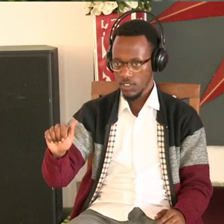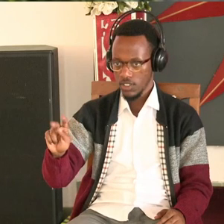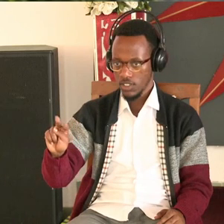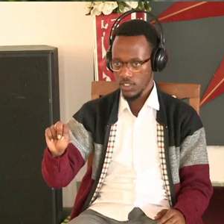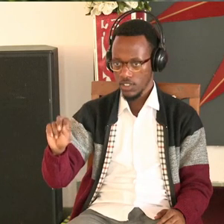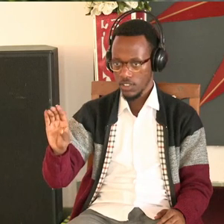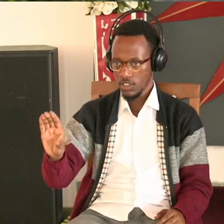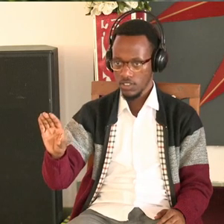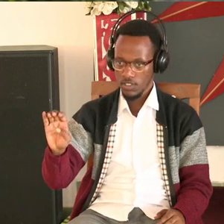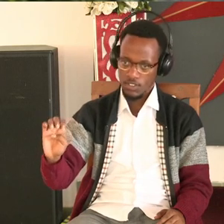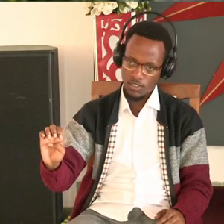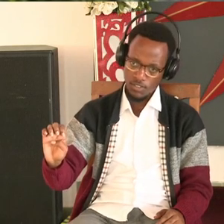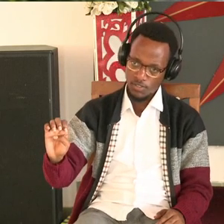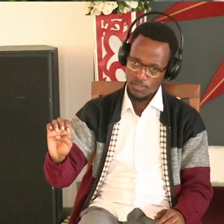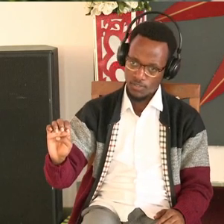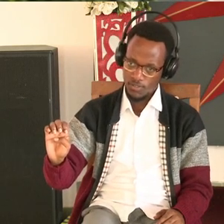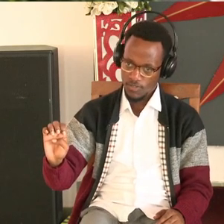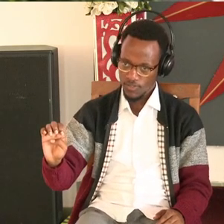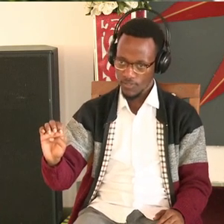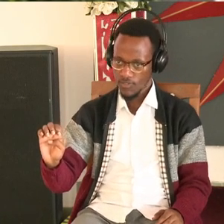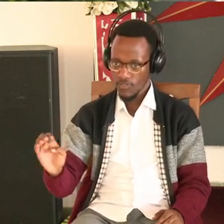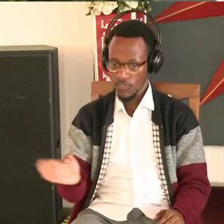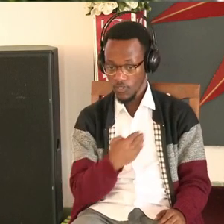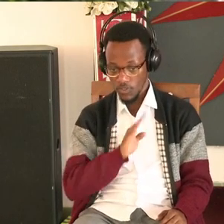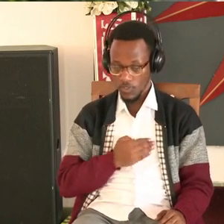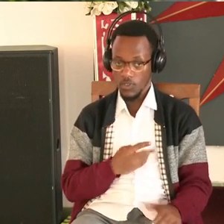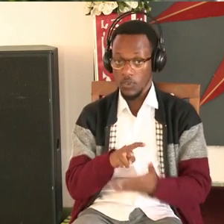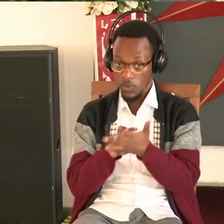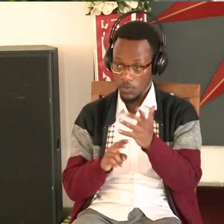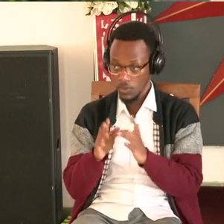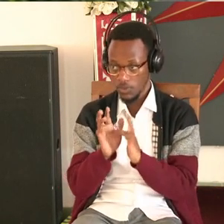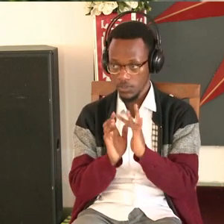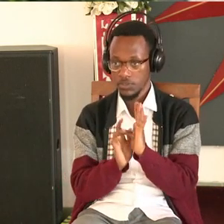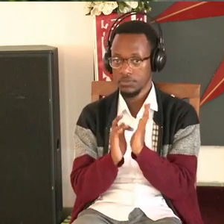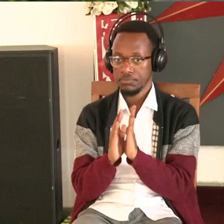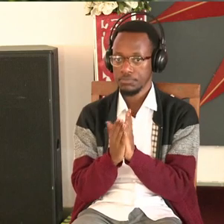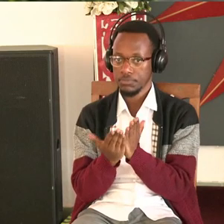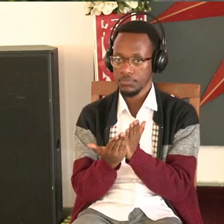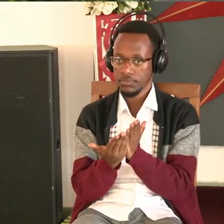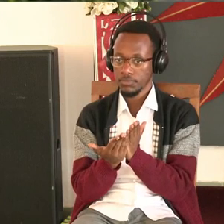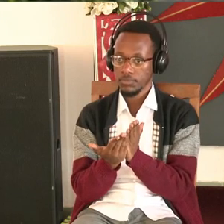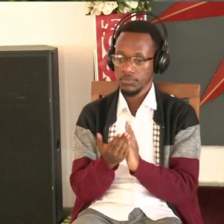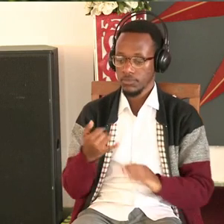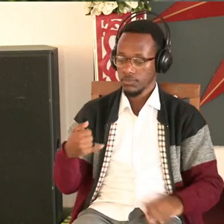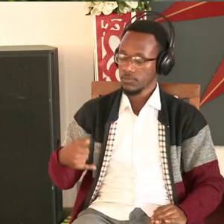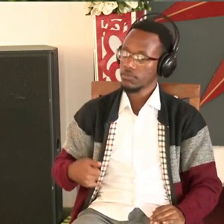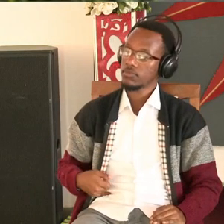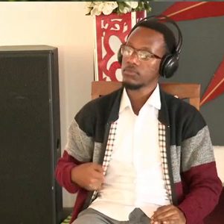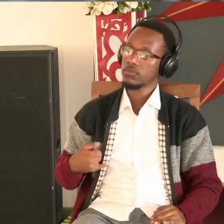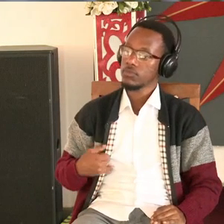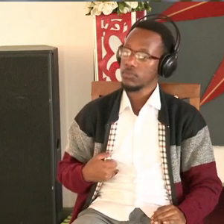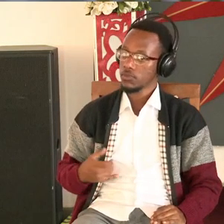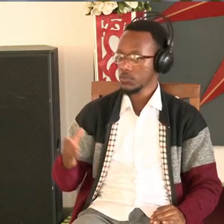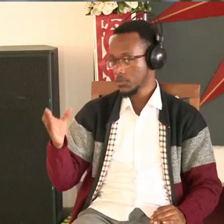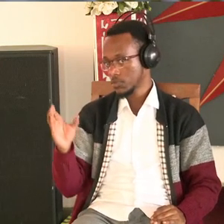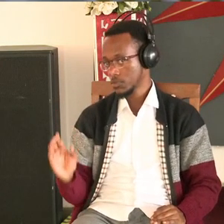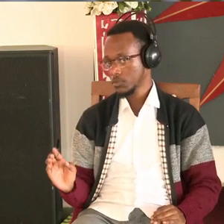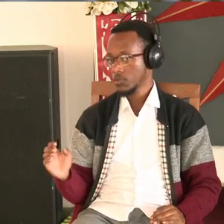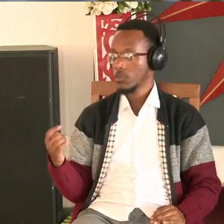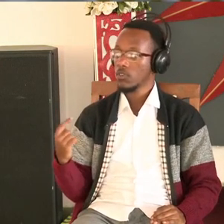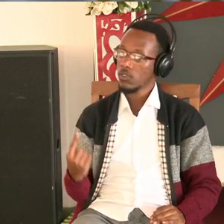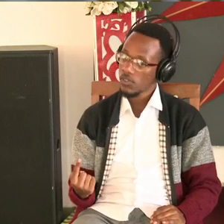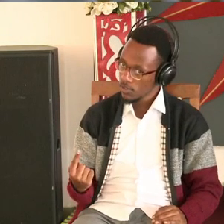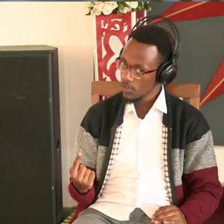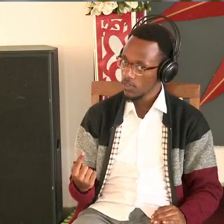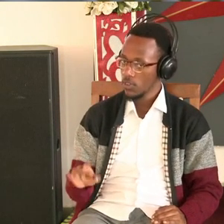Nous lisons. Turasoma. Dans l'évangile. Mu butumwa bwiza bwa Yohana. Le premier chapitre. Ubutumwa bwiza